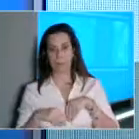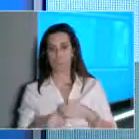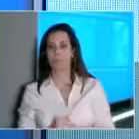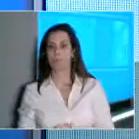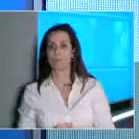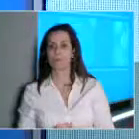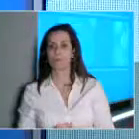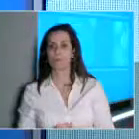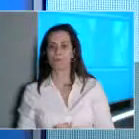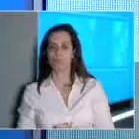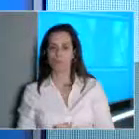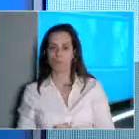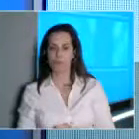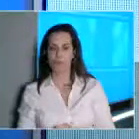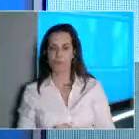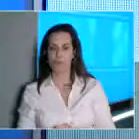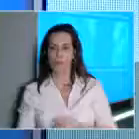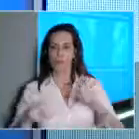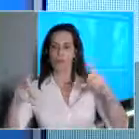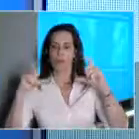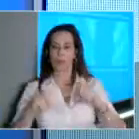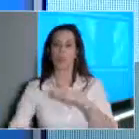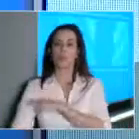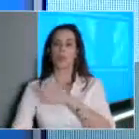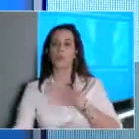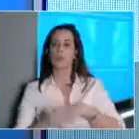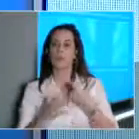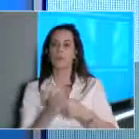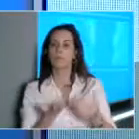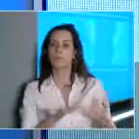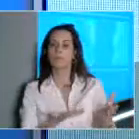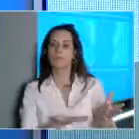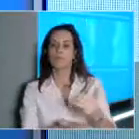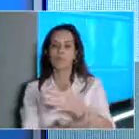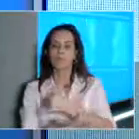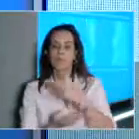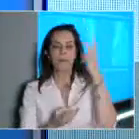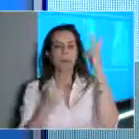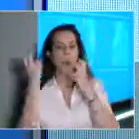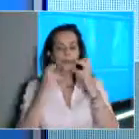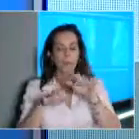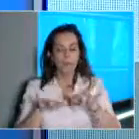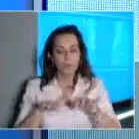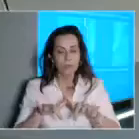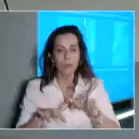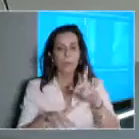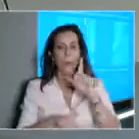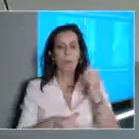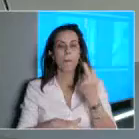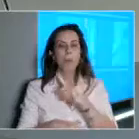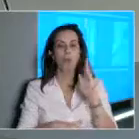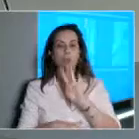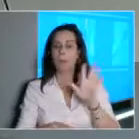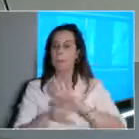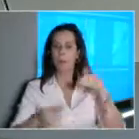עליה. עוד כותרת, המשטרה רוצה לרכוש מערכת לאיסוף מודיעין על גולשים ב-40 מיליון שקל,